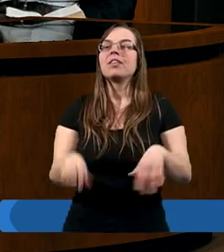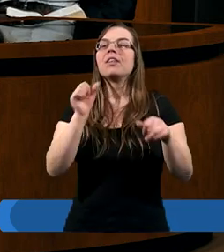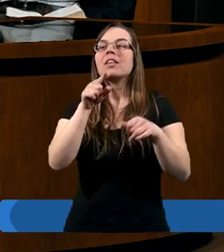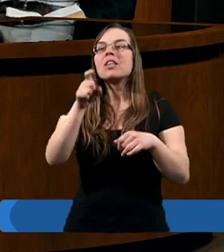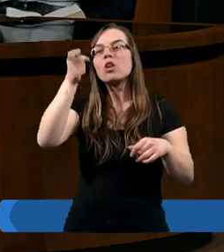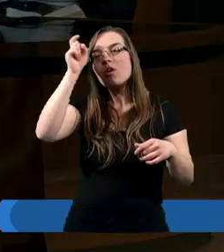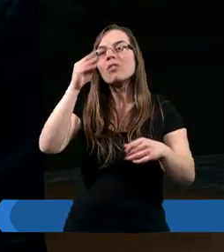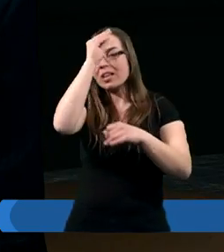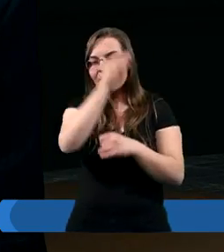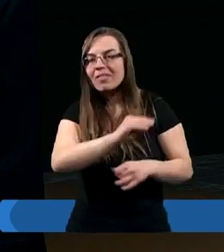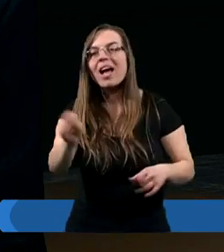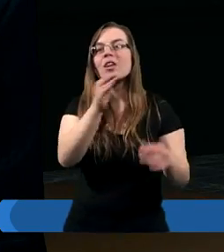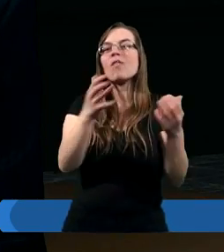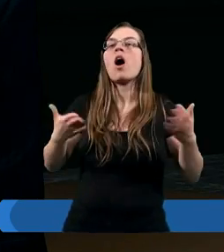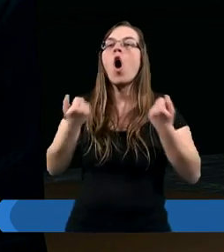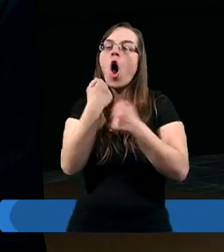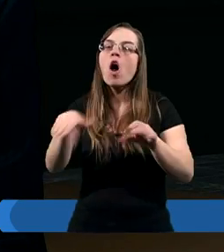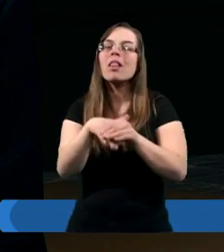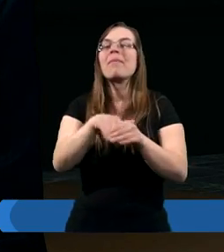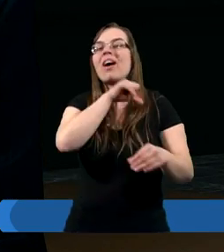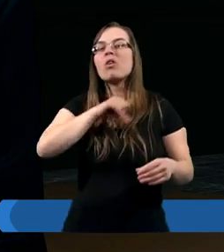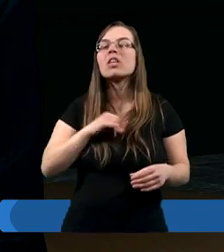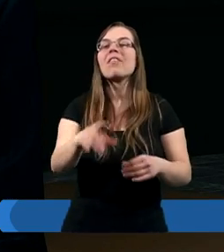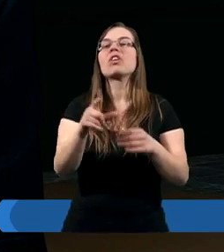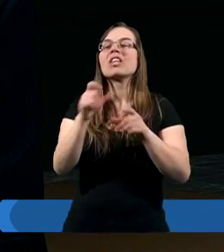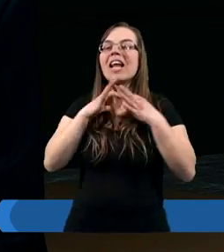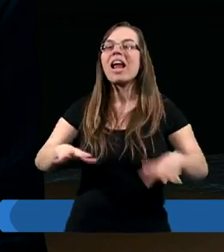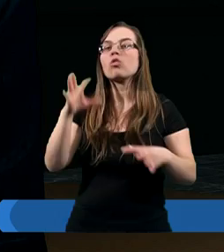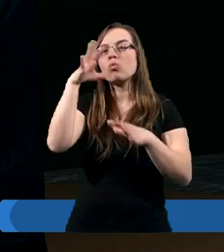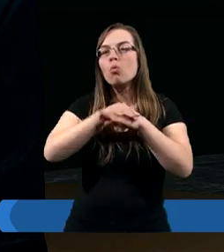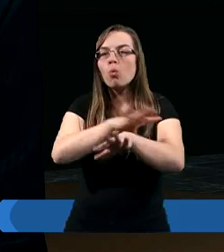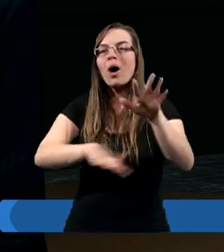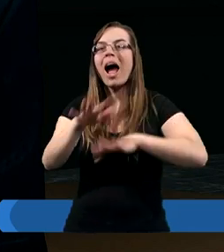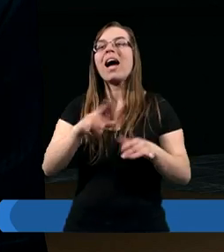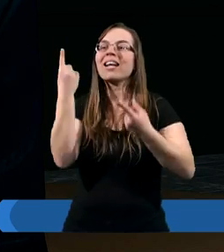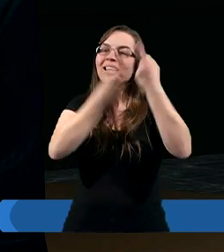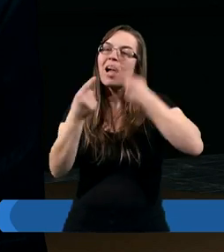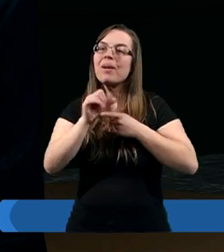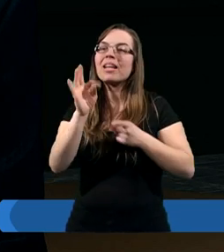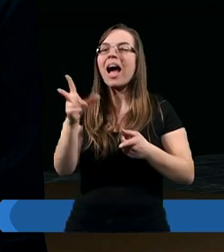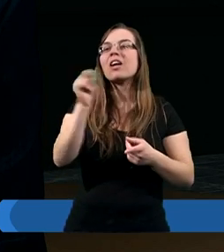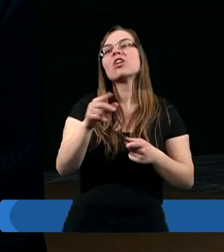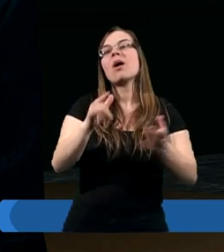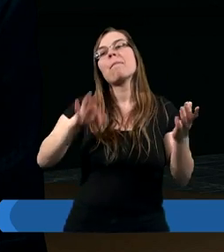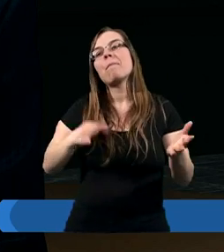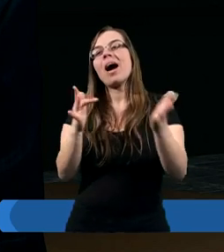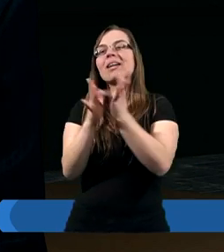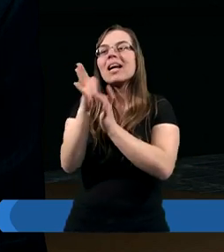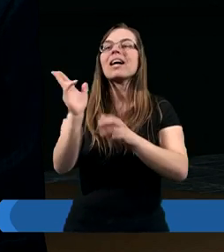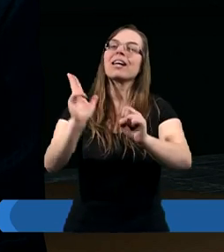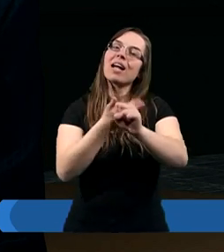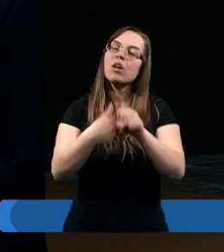no, powiedzmy to zwiastowanie odbywało się w jakiejś sferze ducha i słyszałem nawet kiedyś taką interpretację, że to Pan Jezus,